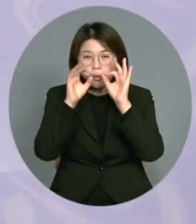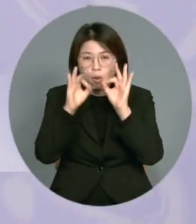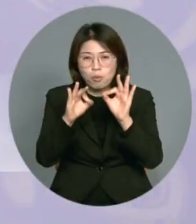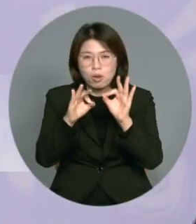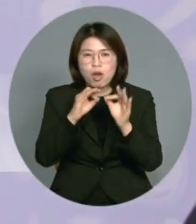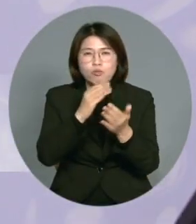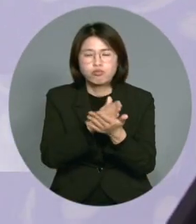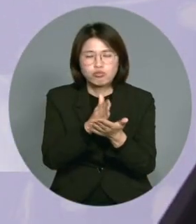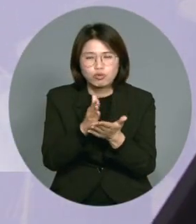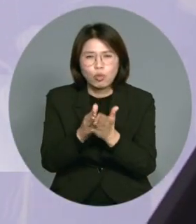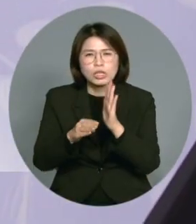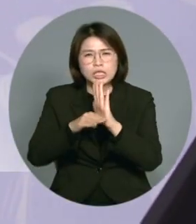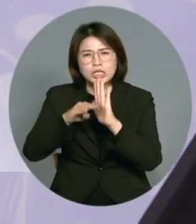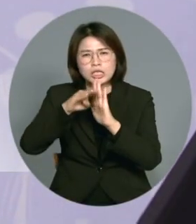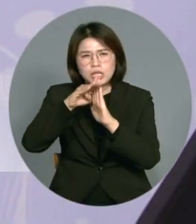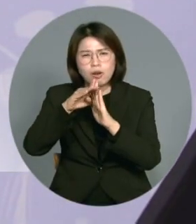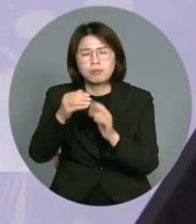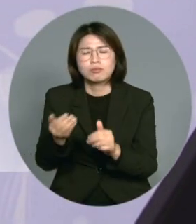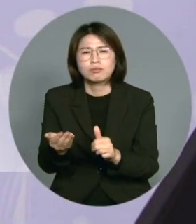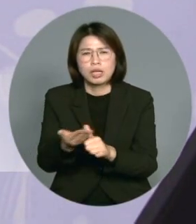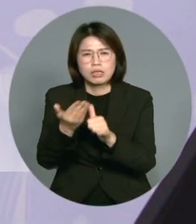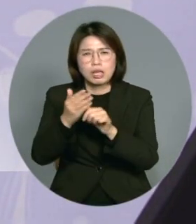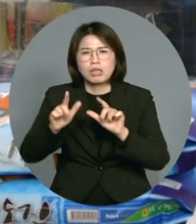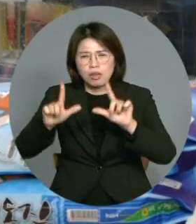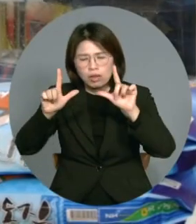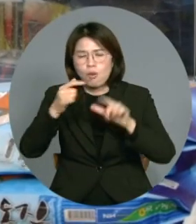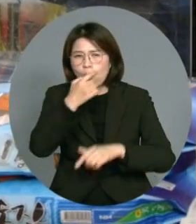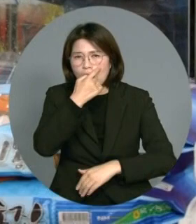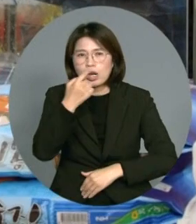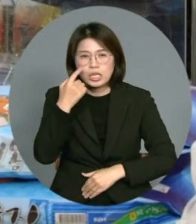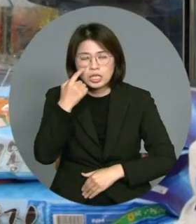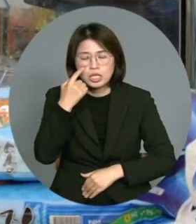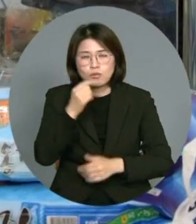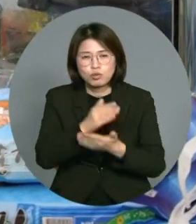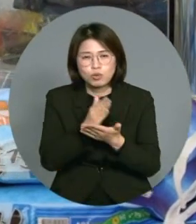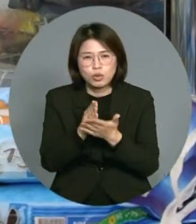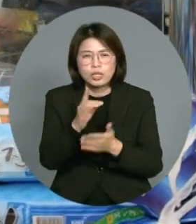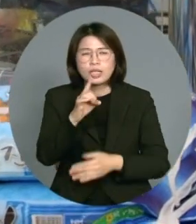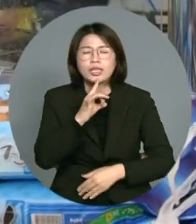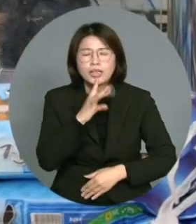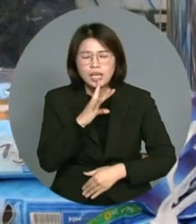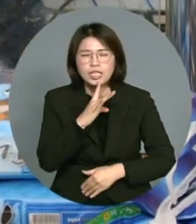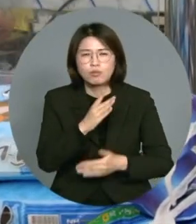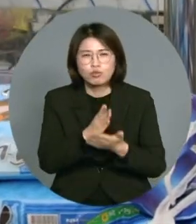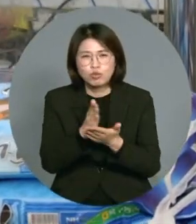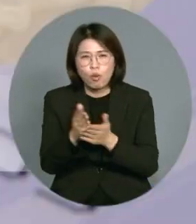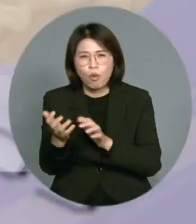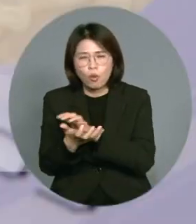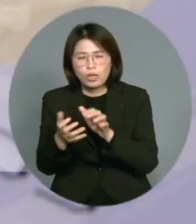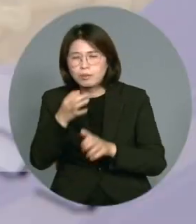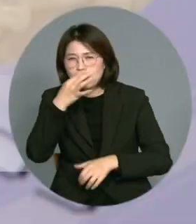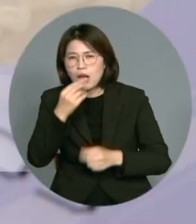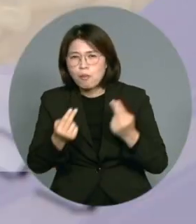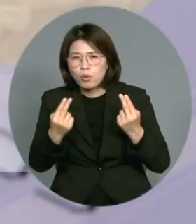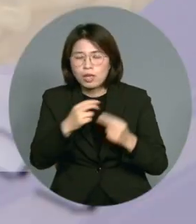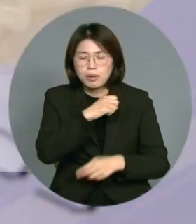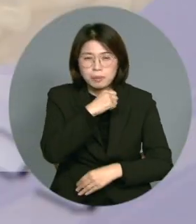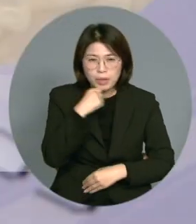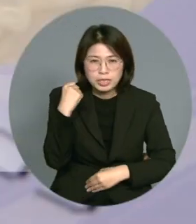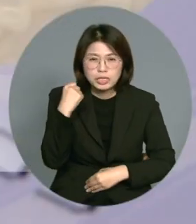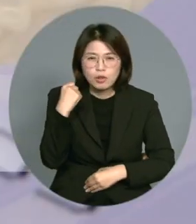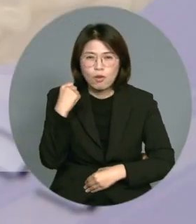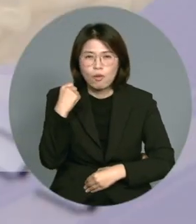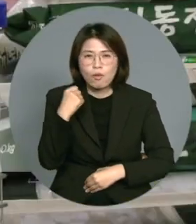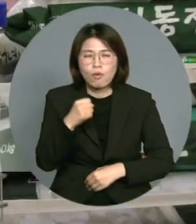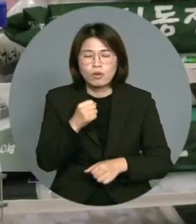등급, 생산 연도 등을 확인해야 합니다. 품종은 단일 품종이 혼합미보다 좋고 생산 연도와